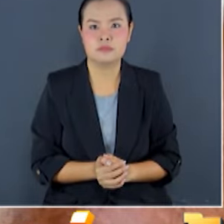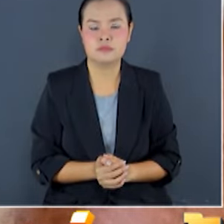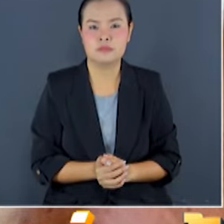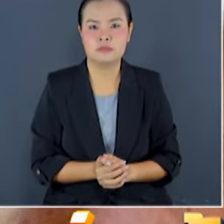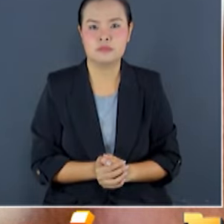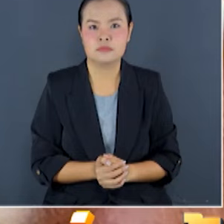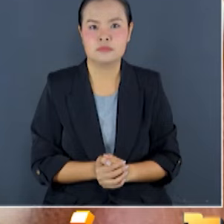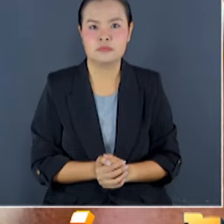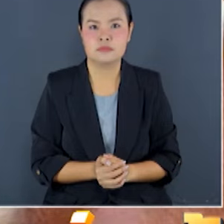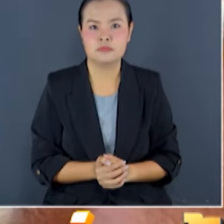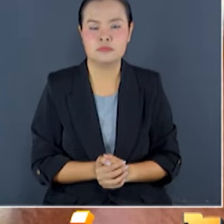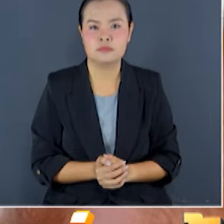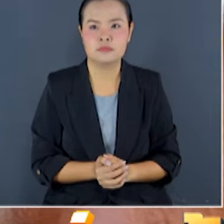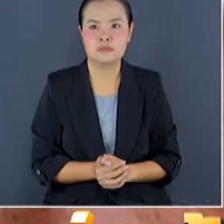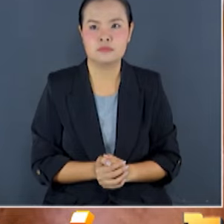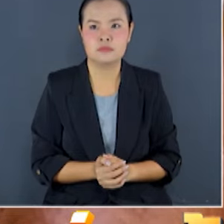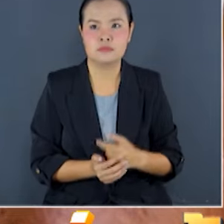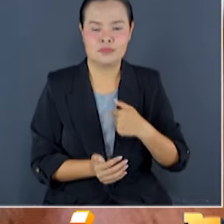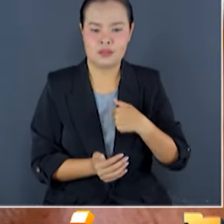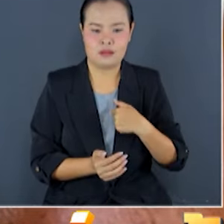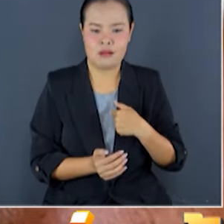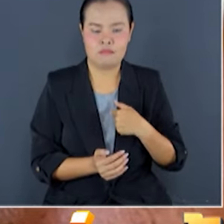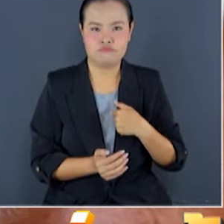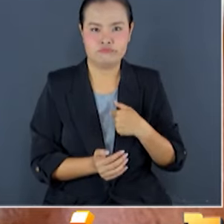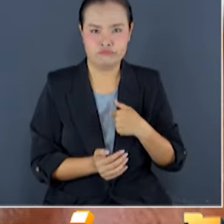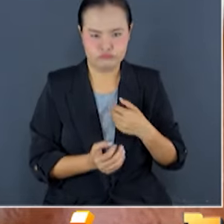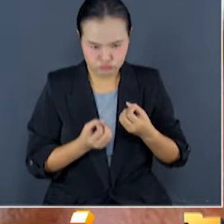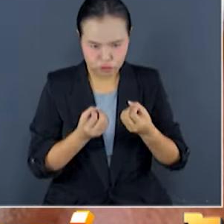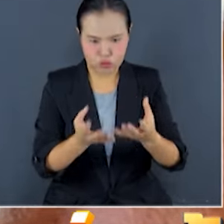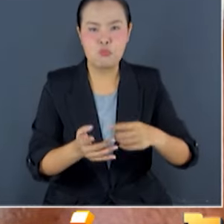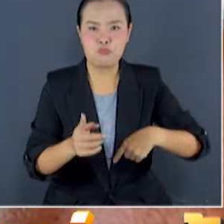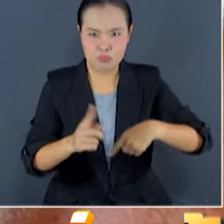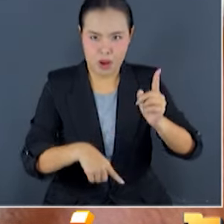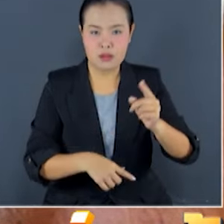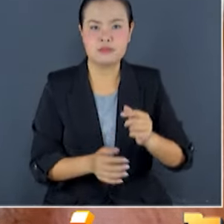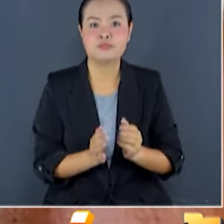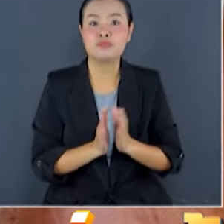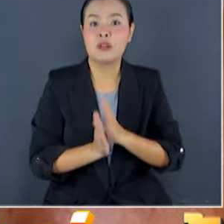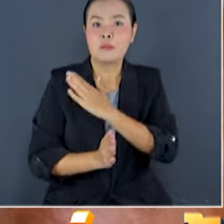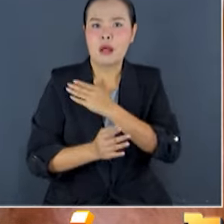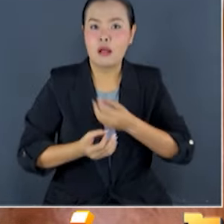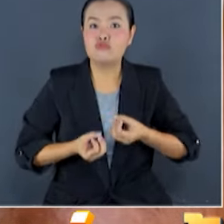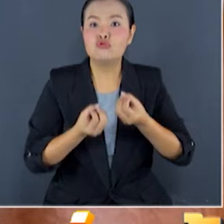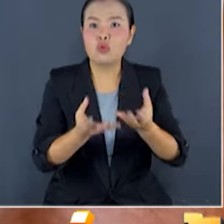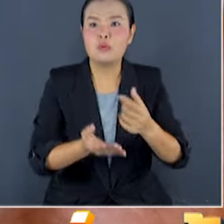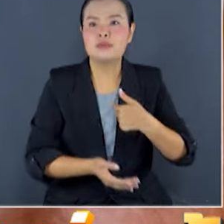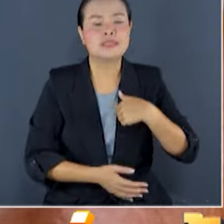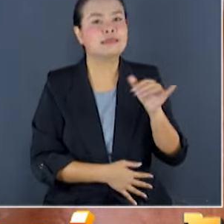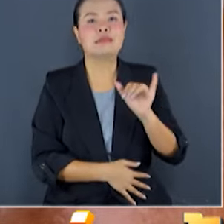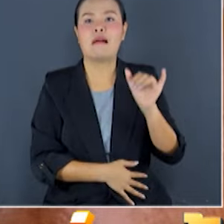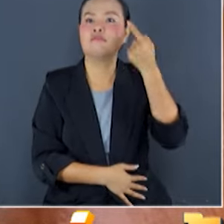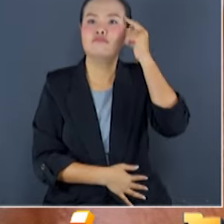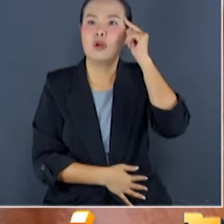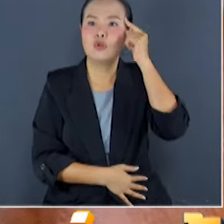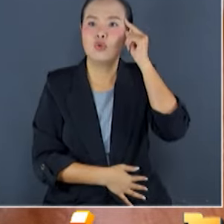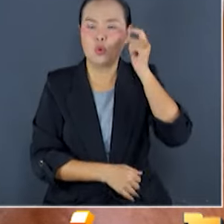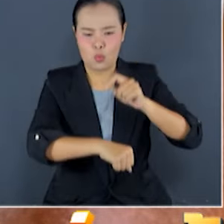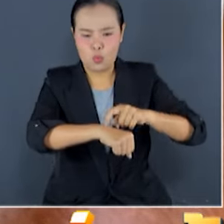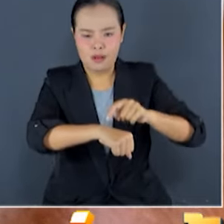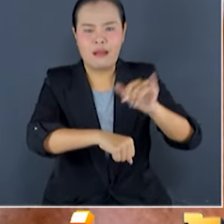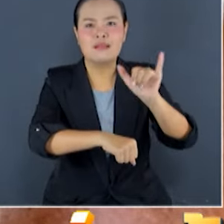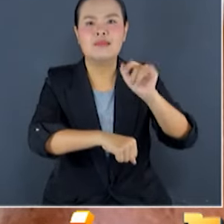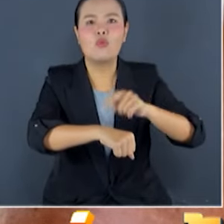องนะยังพ่อไม่ส่งไม่ไหว คร ับ แล้วซึ่งหลวงพ่อจะไปส่งยังไง ก็ยังไม่รู้เนี่ยเนี่ยเขายังหาเวลาไม่ได้เล